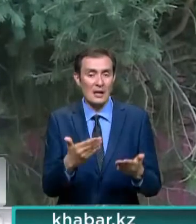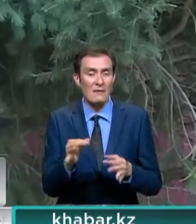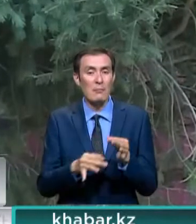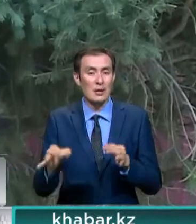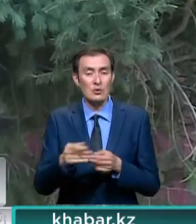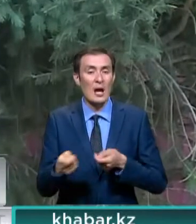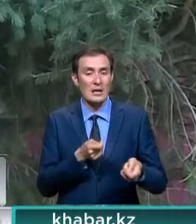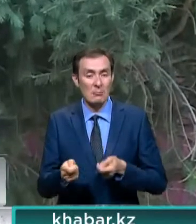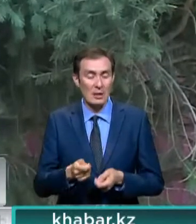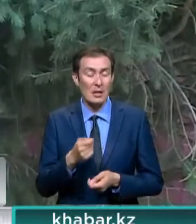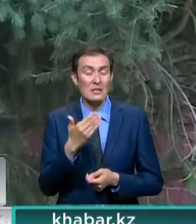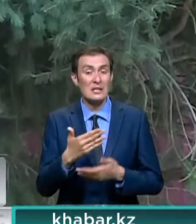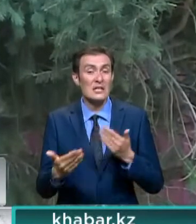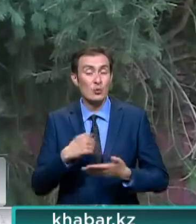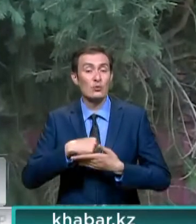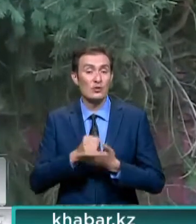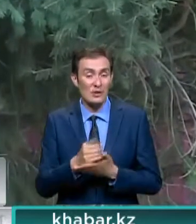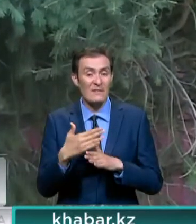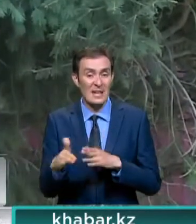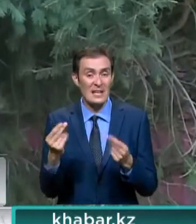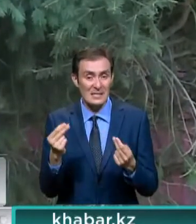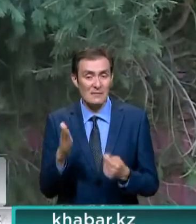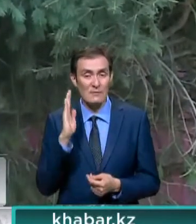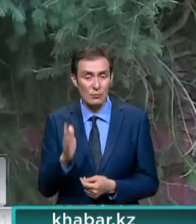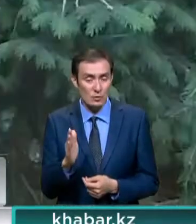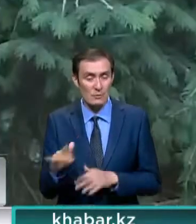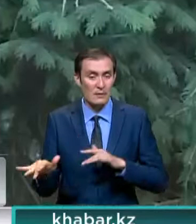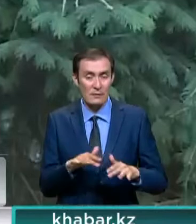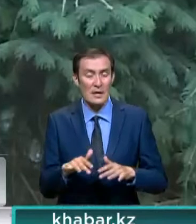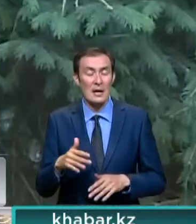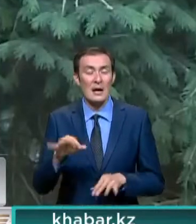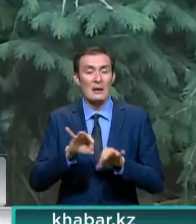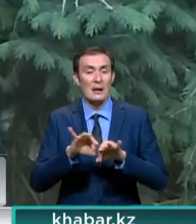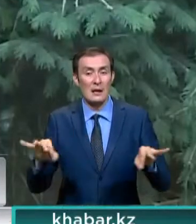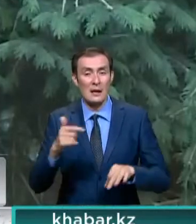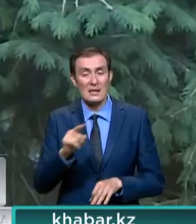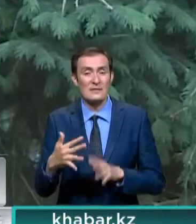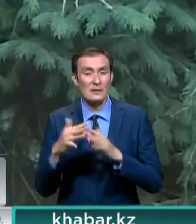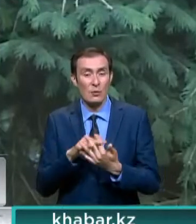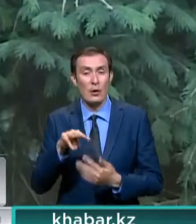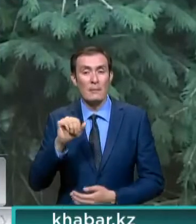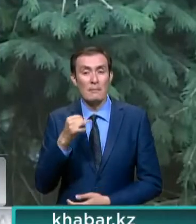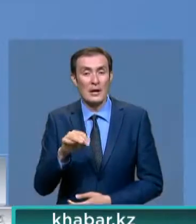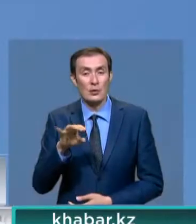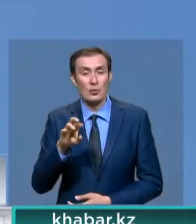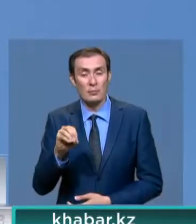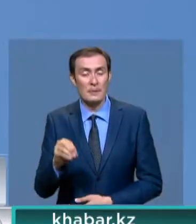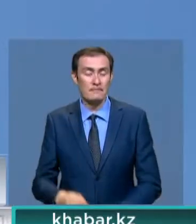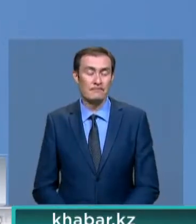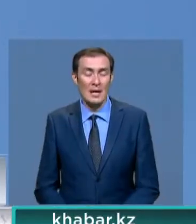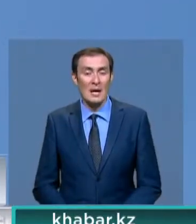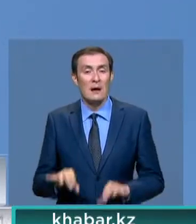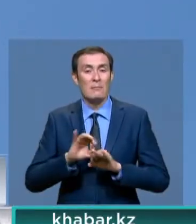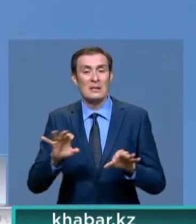областной акимат. При его утверждении и выделении средств будет проведен магистральный газопровод в села Майтубе и Кожагаппар. По словам